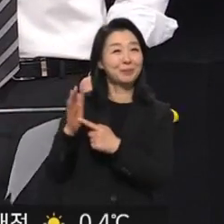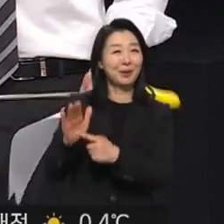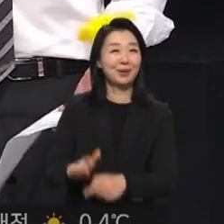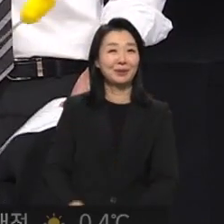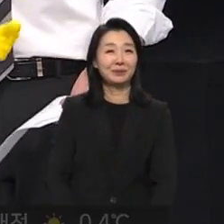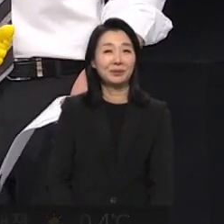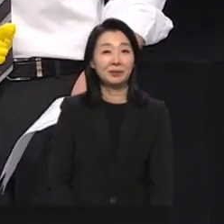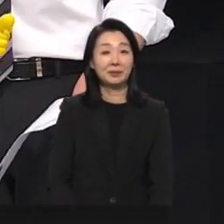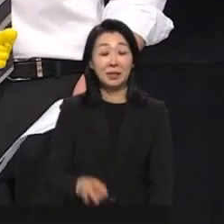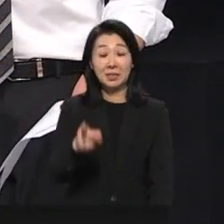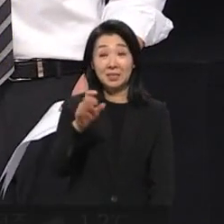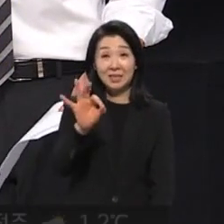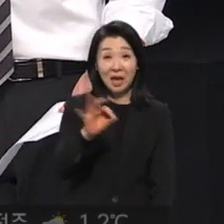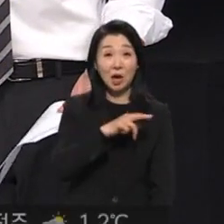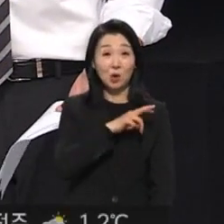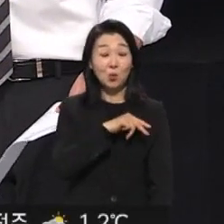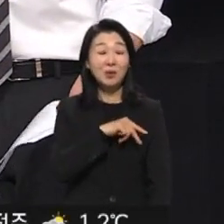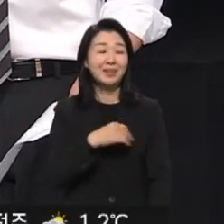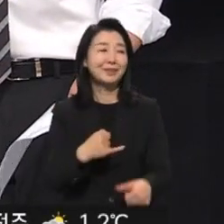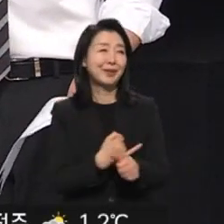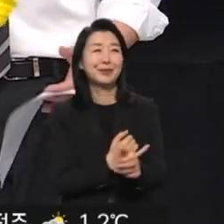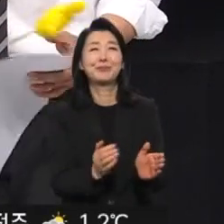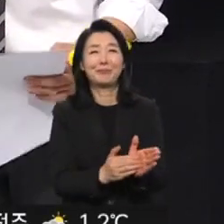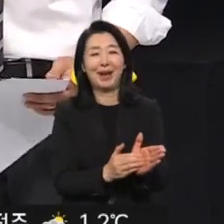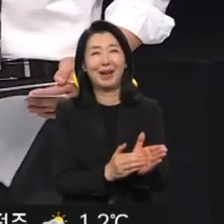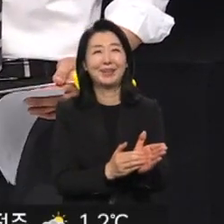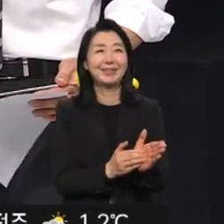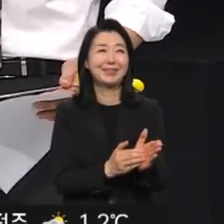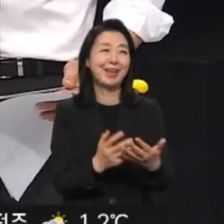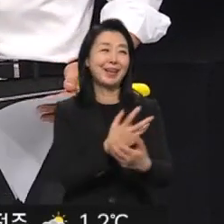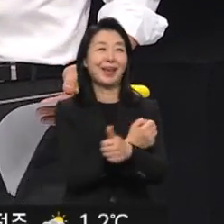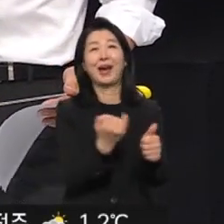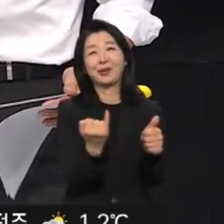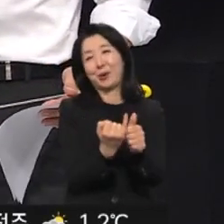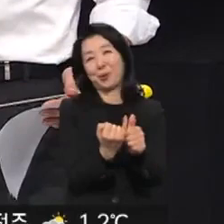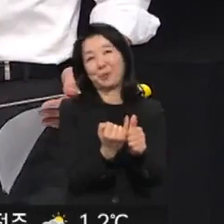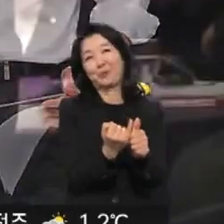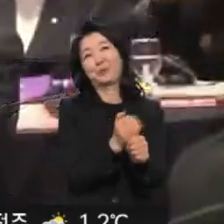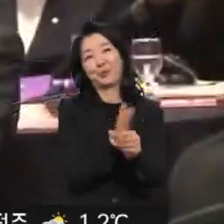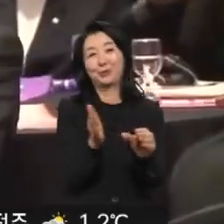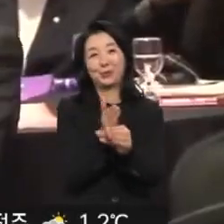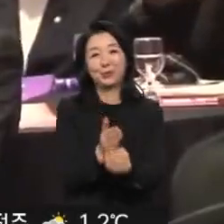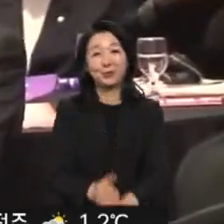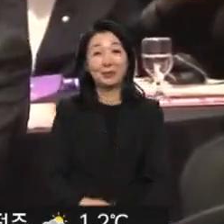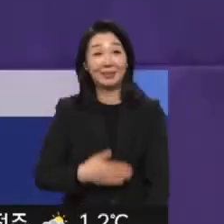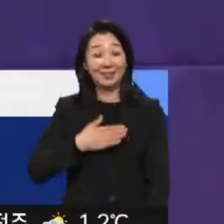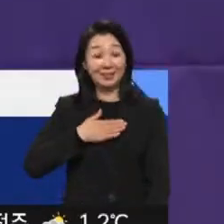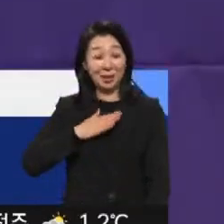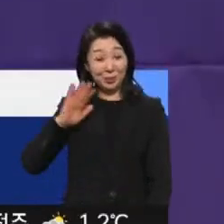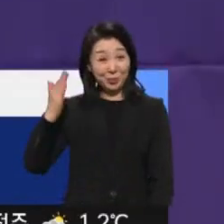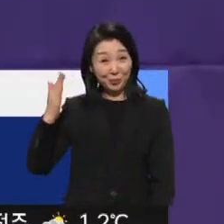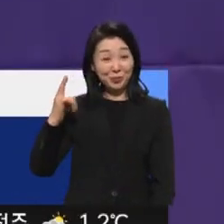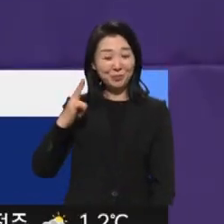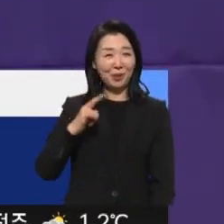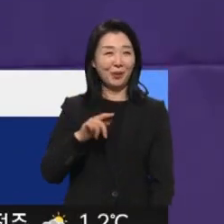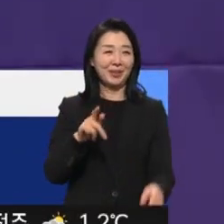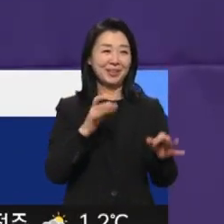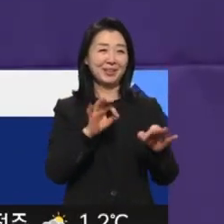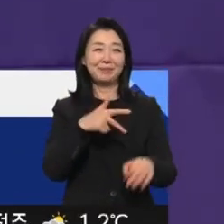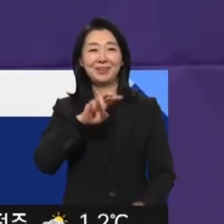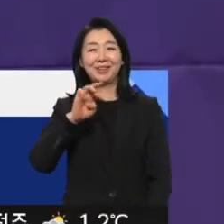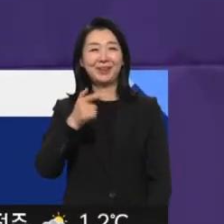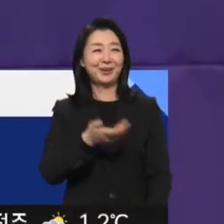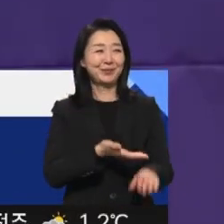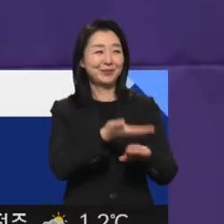건데요. 장 의원도 이제 데이트는 다 했고 약혼 단계라고 인정했습니다. 제가 요즘 뭐 김기현 선배님하고